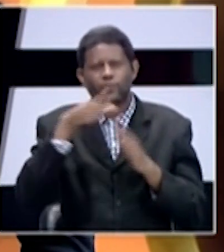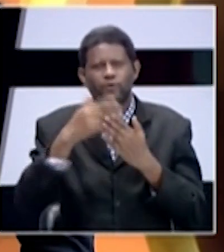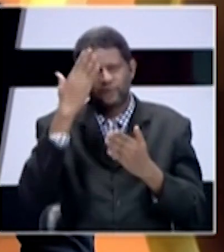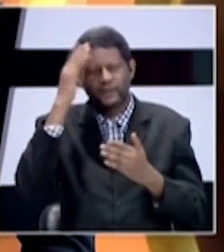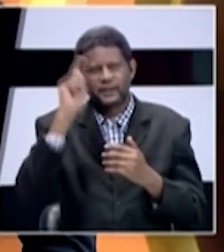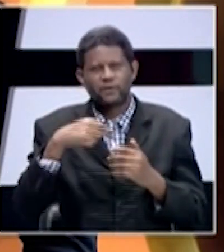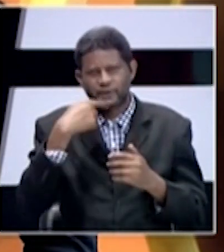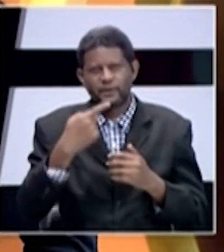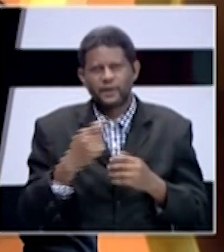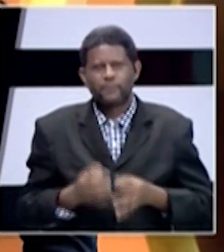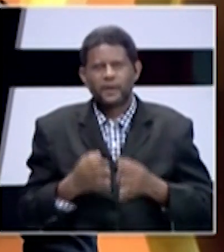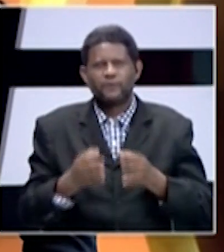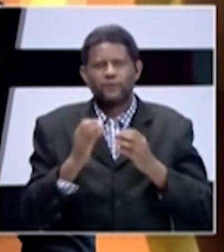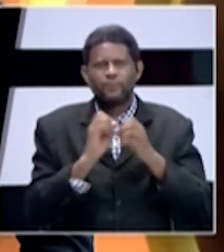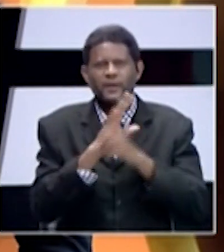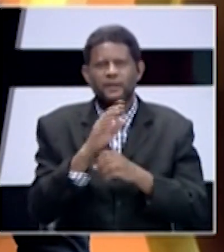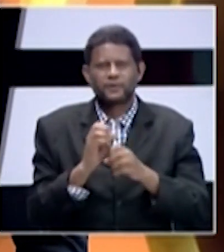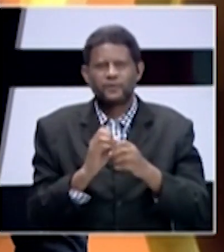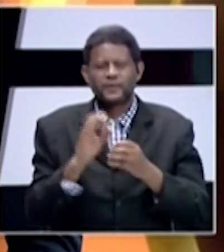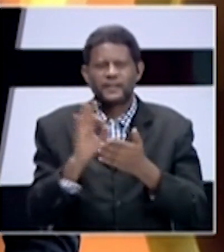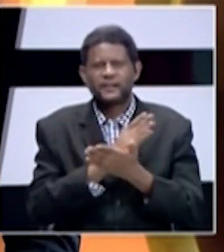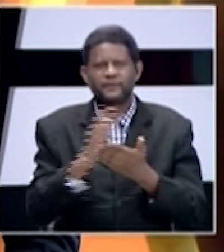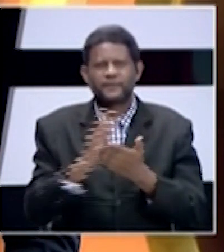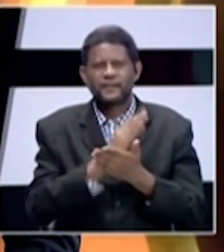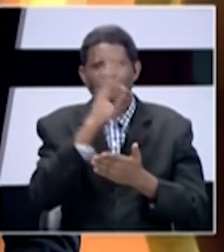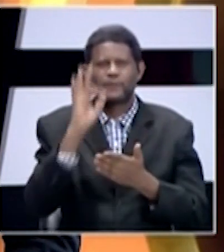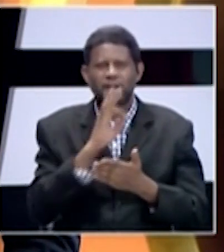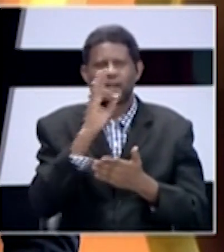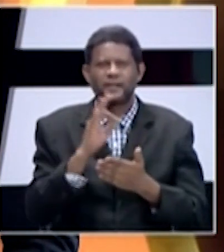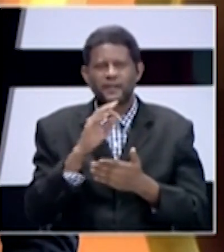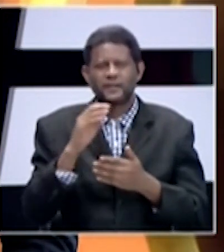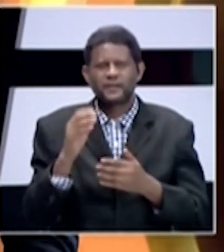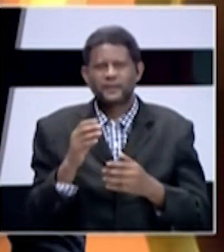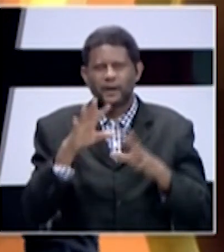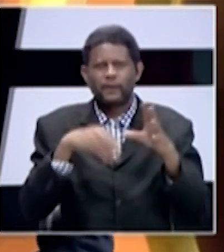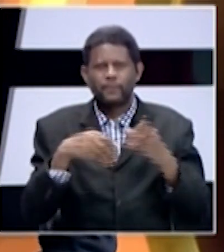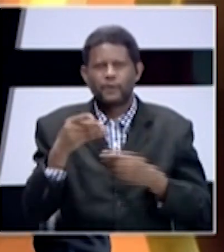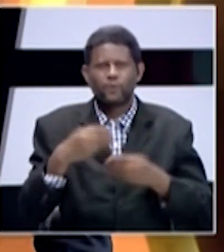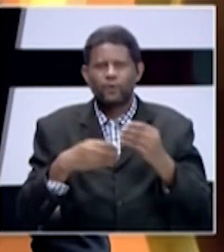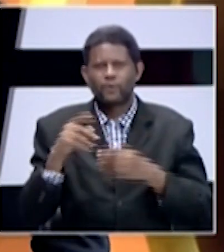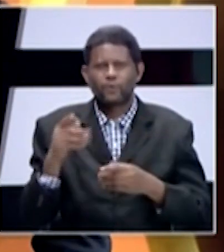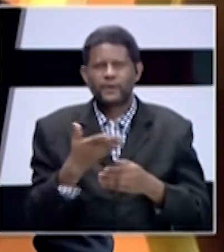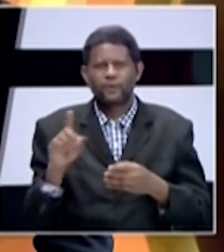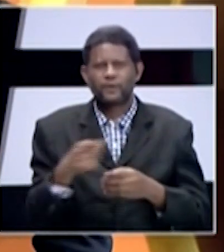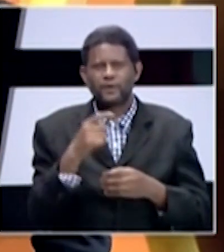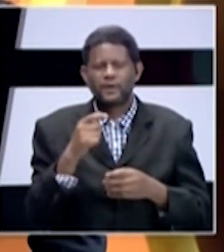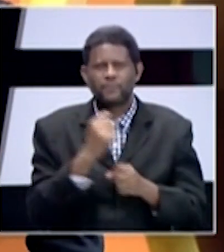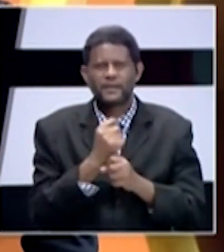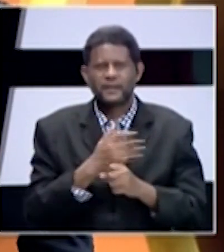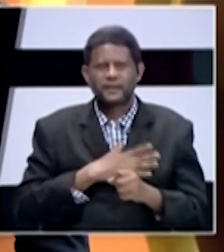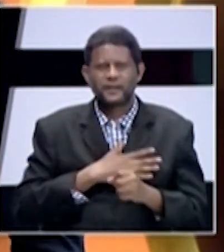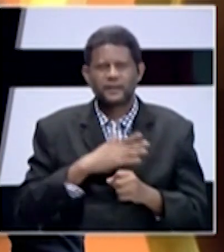ብምባል ዘመሓላለፍዎ መልእኽቲ እውን ነጠፍቲ ማሕበራዊ ሚድያ ዝተቀባበልዎ ጉዳይ ኮይኑሎም መሳርሕትና ገብረ መስቀል ኪሮስ